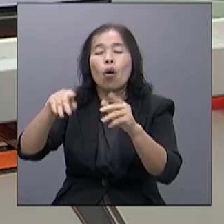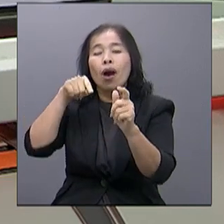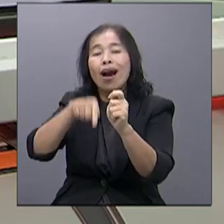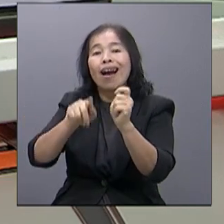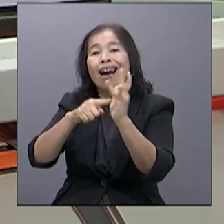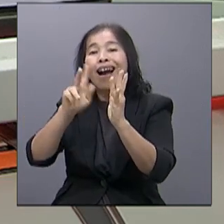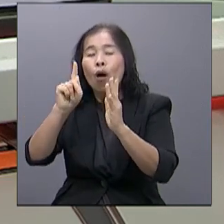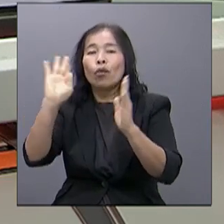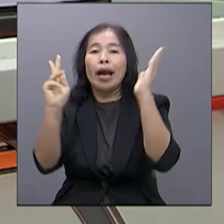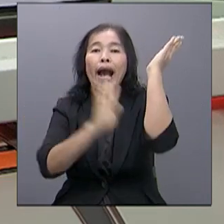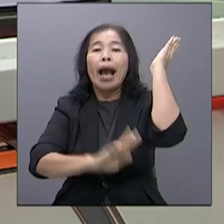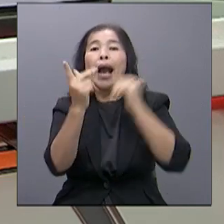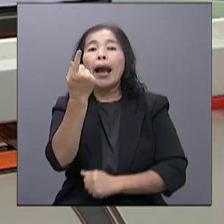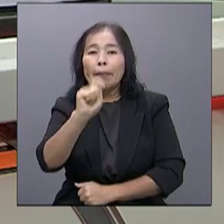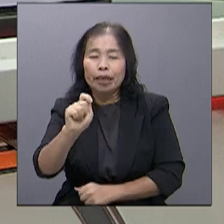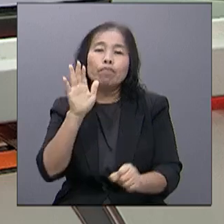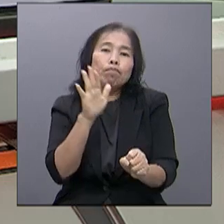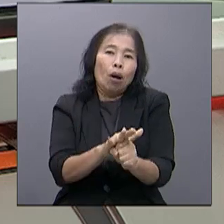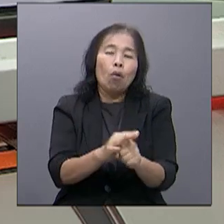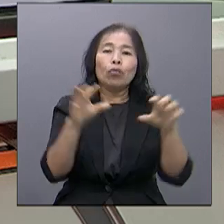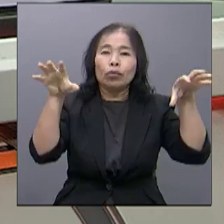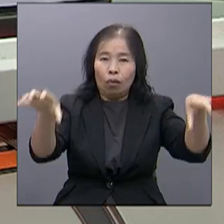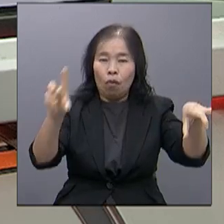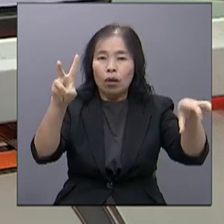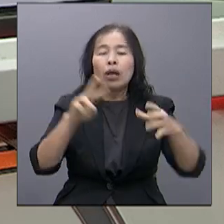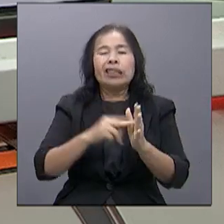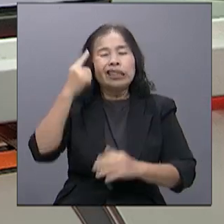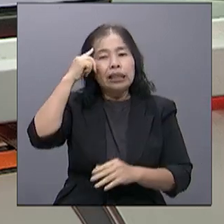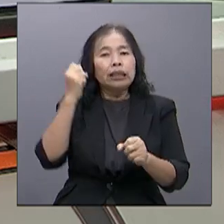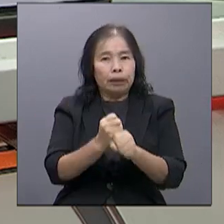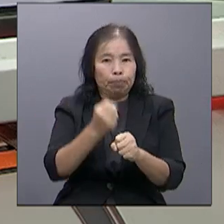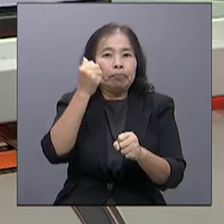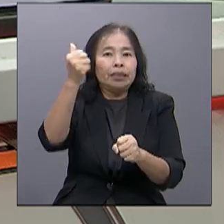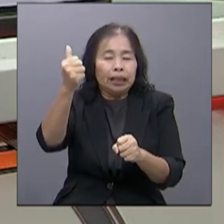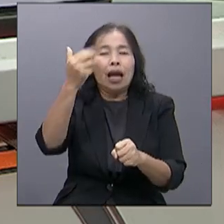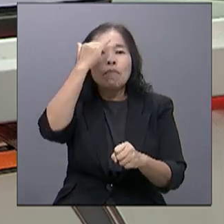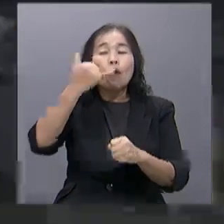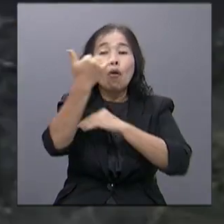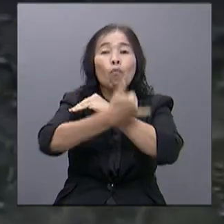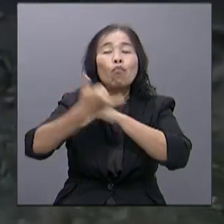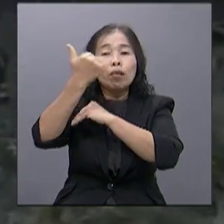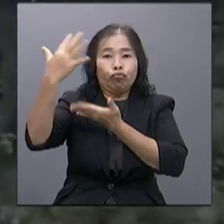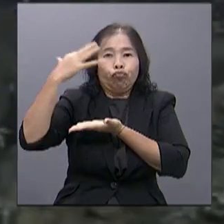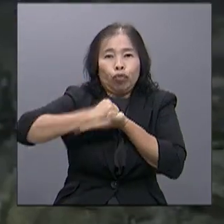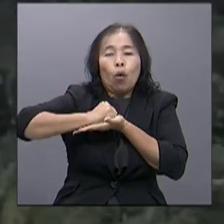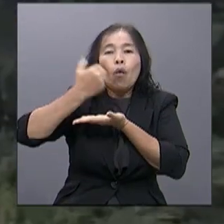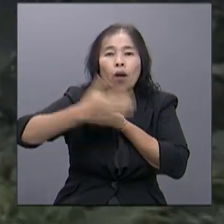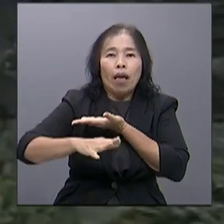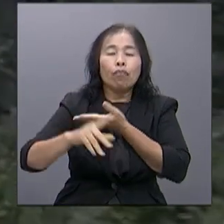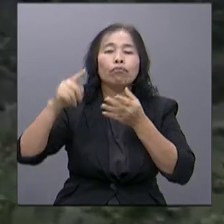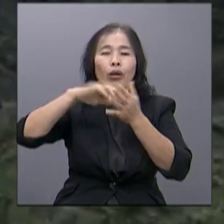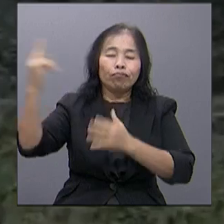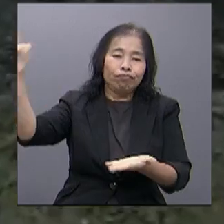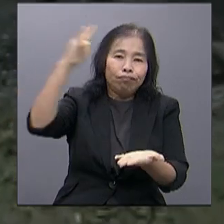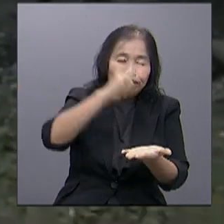จังหวัดกระบี่ด้วยนะคะเชื่อได้ว่าน่าจะทำให้เศรษฐกิจในพื้นที่คึกคักตามไปด้วยค่ะความ